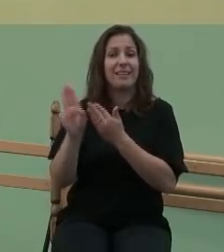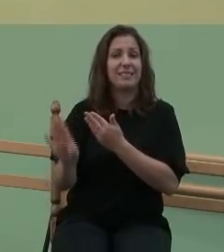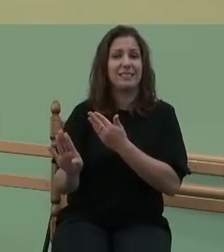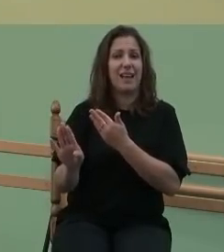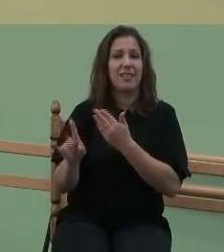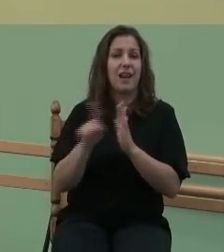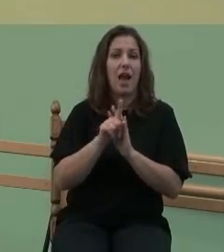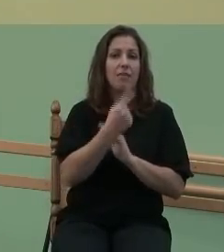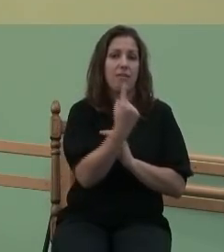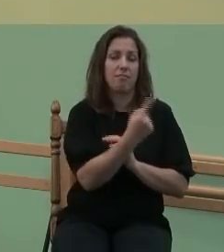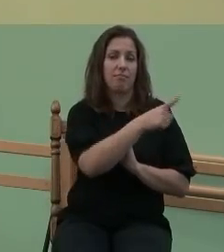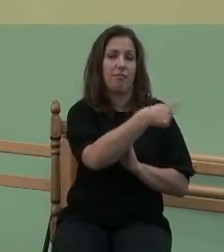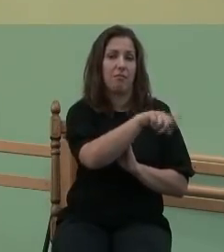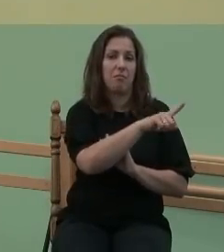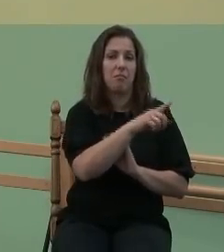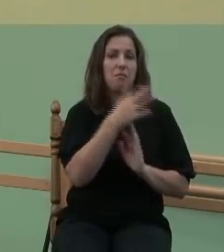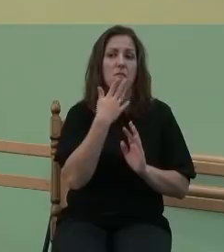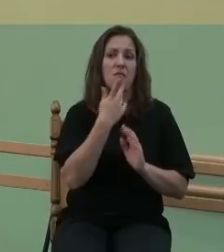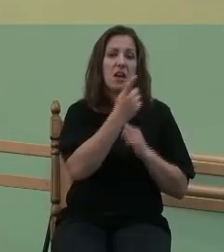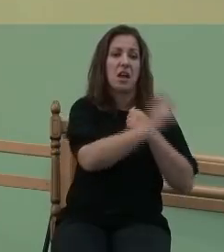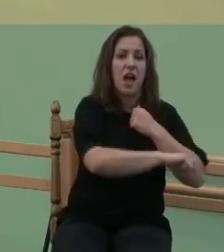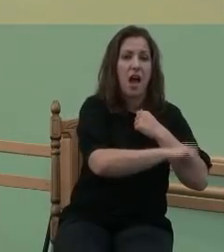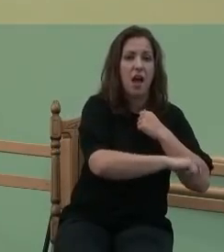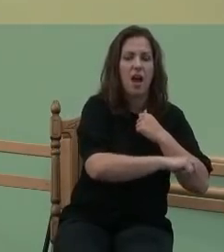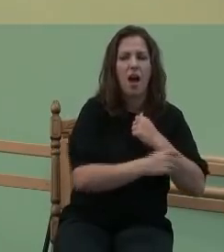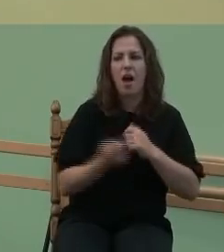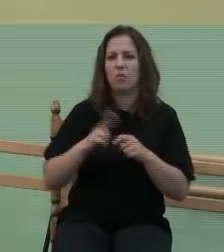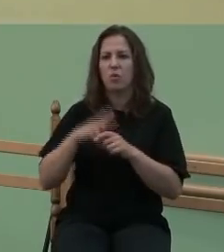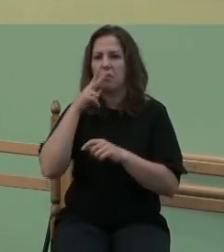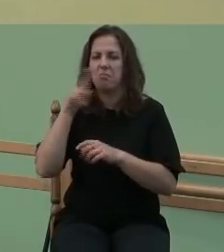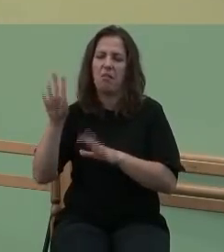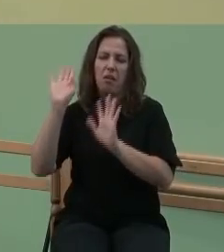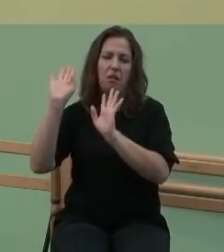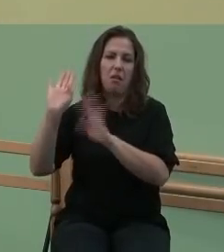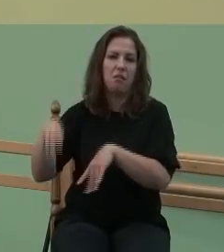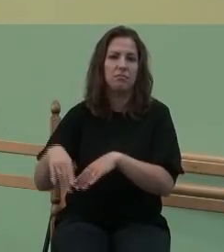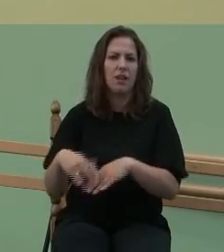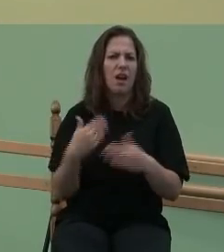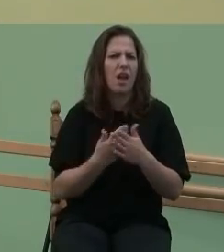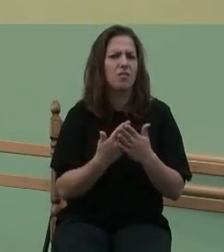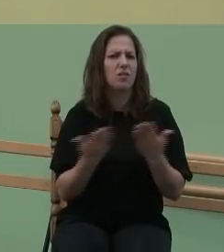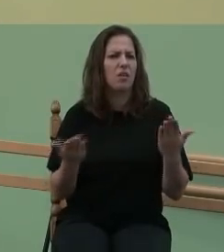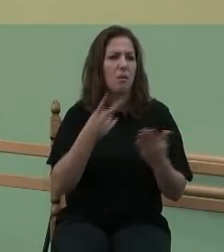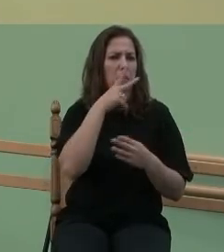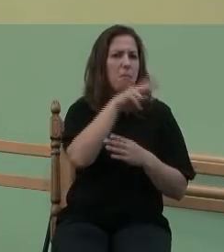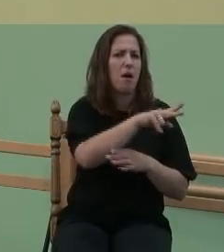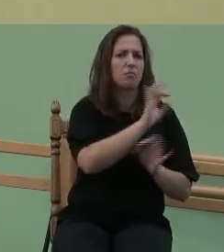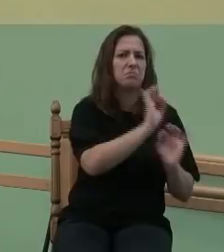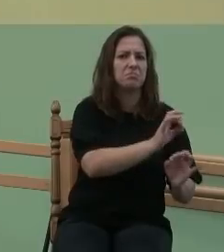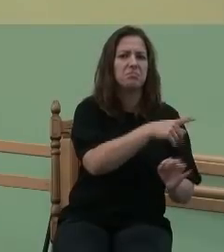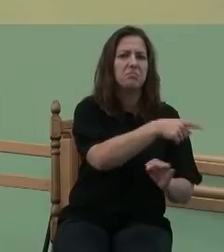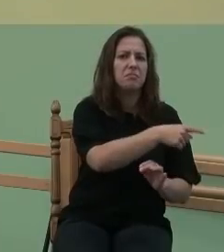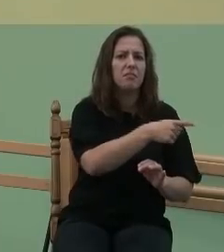dla jednych się karze, na innych się patrzy pobłażliwie. Dlaczego na jednych się